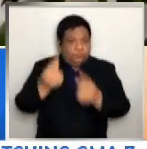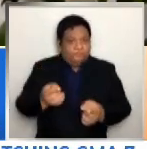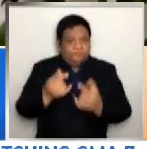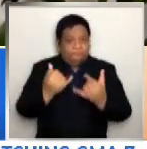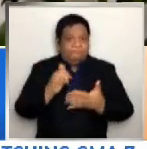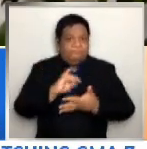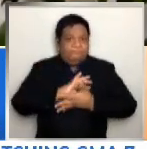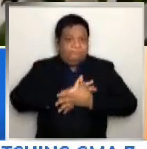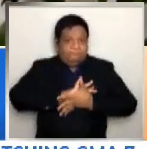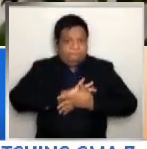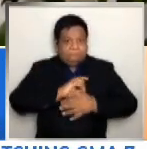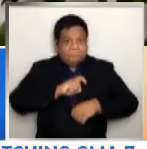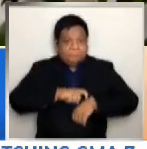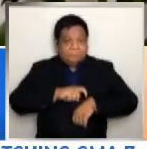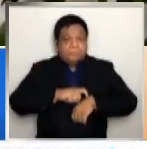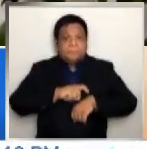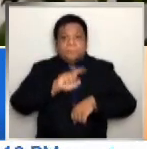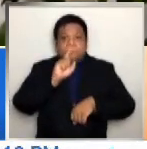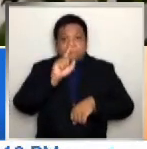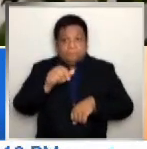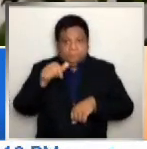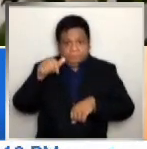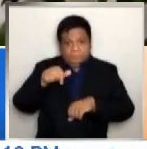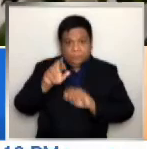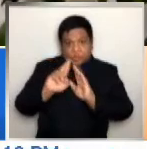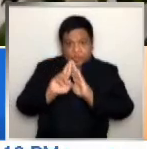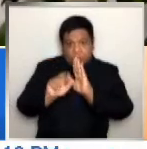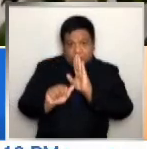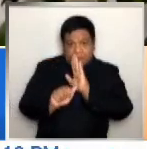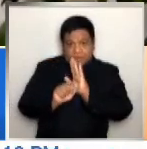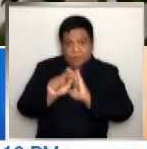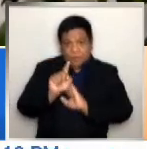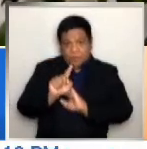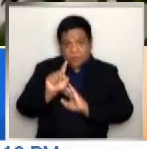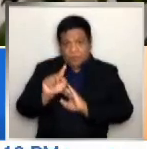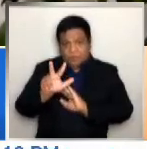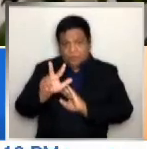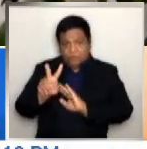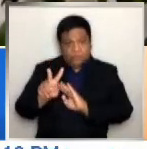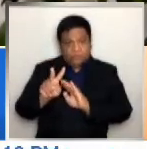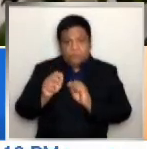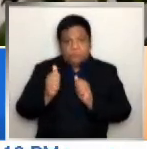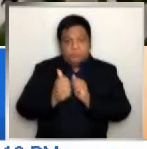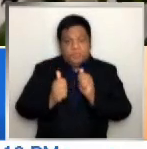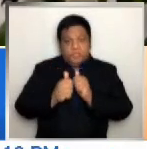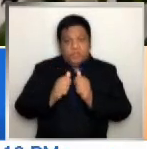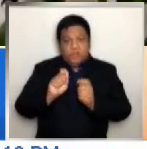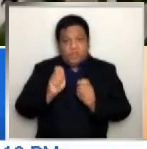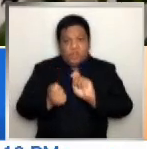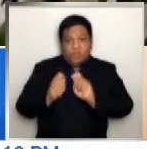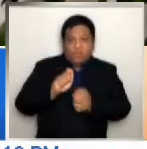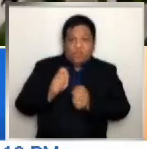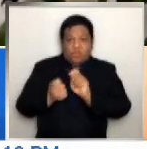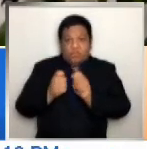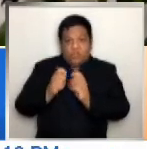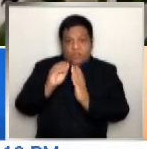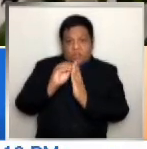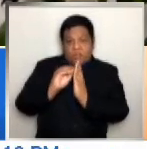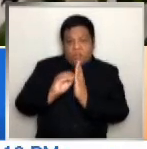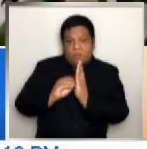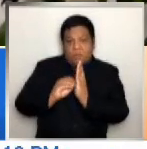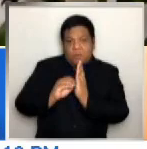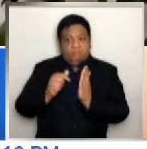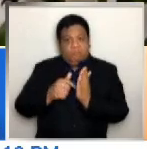prohibited acts sa ilalim ng batas na to ay ang tampering of records or intentionally providing